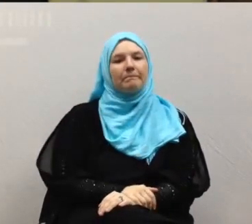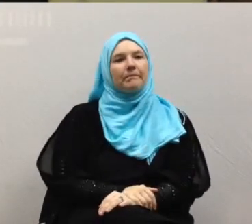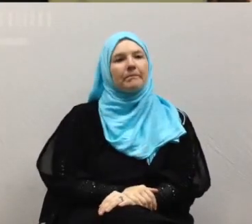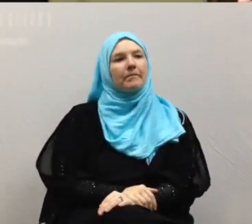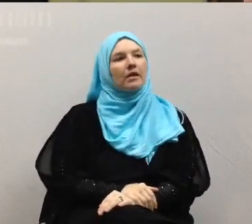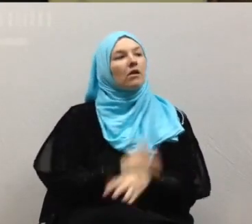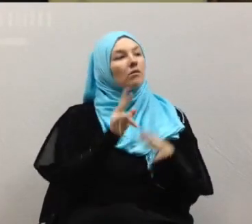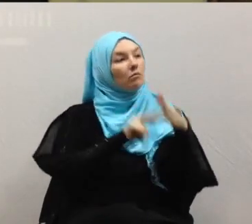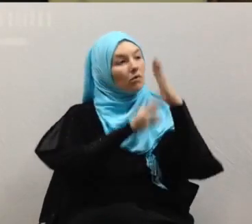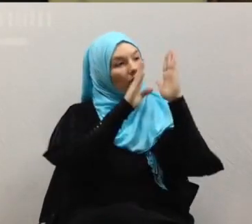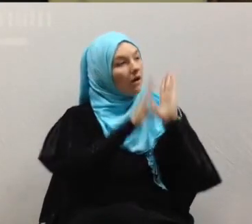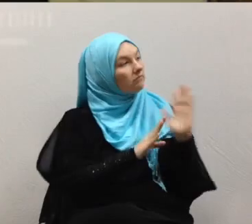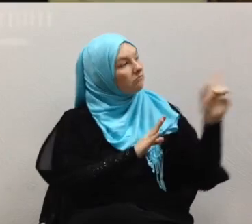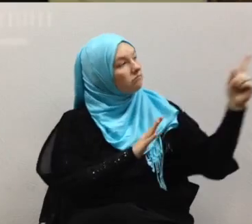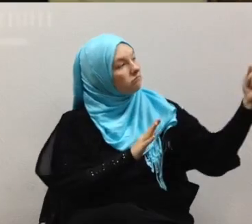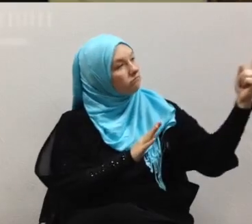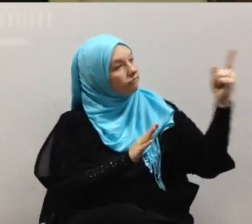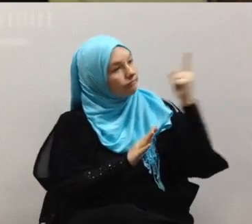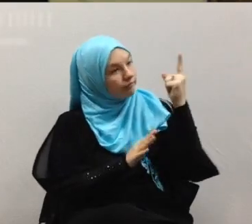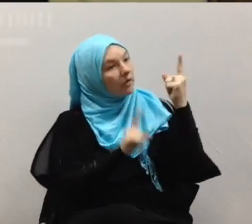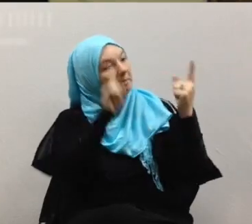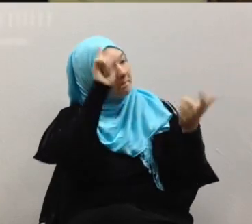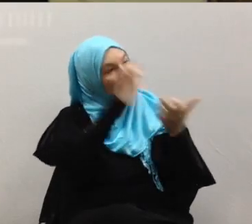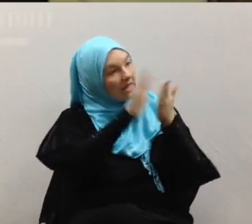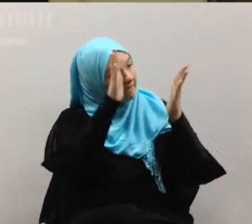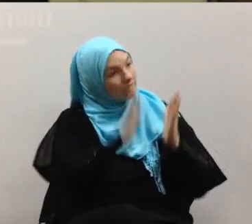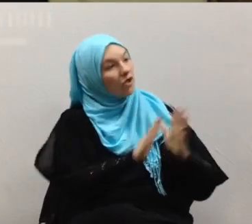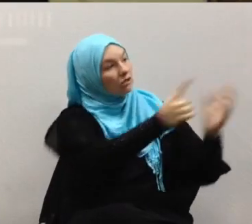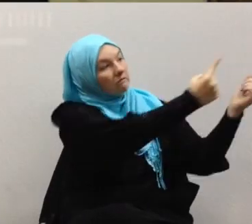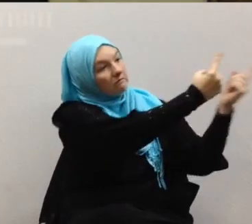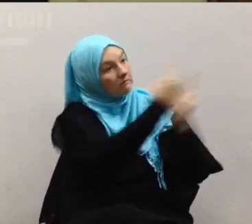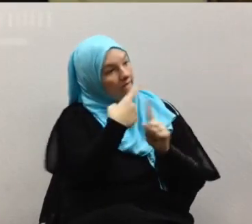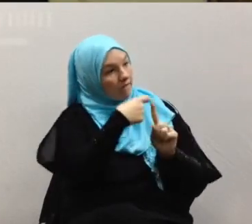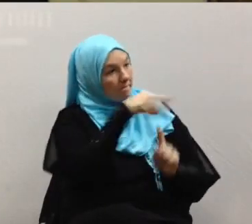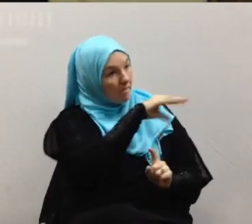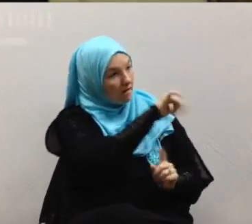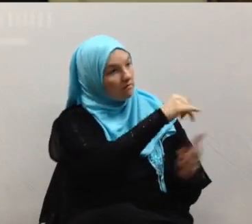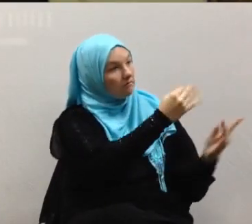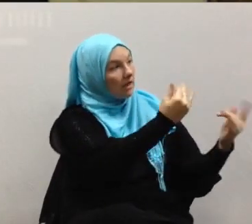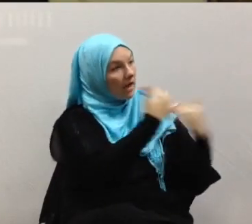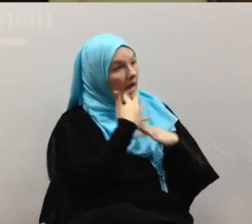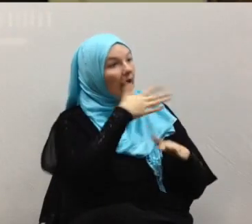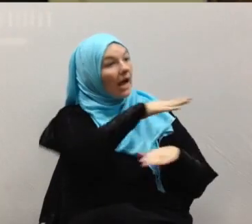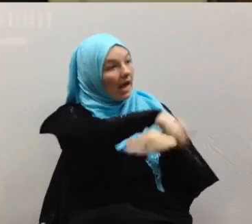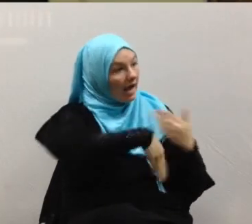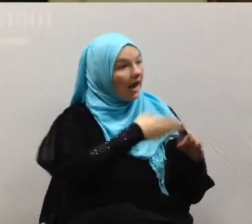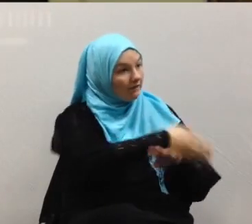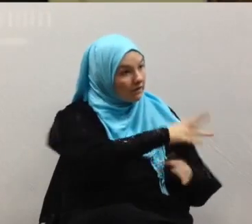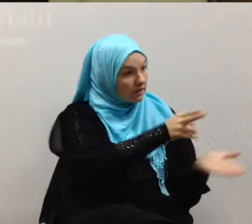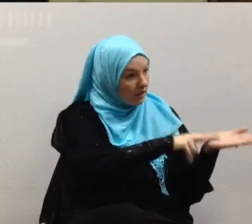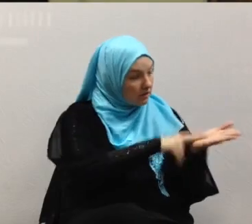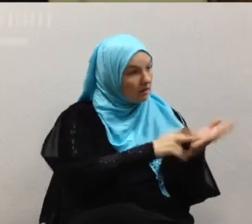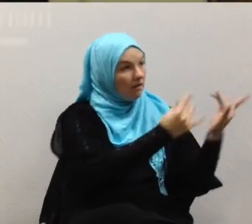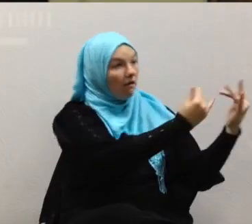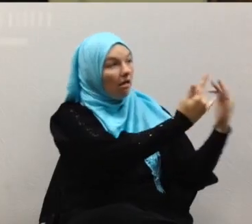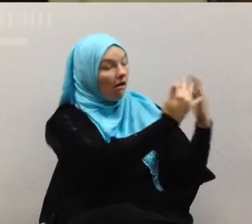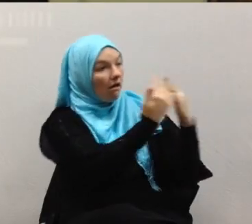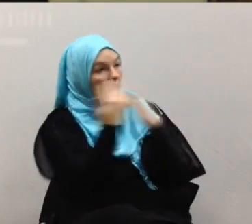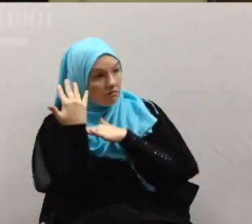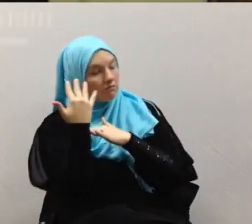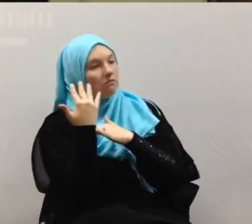ﷺ and the believers coming back from Mecca after the Hudaybiyah Treaty, they are preparing their